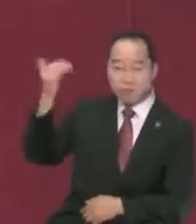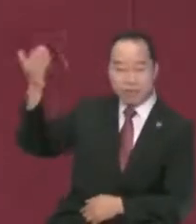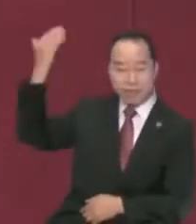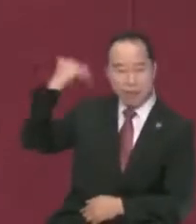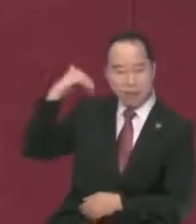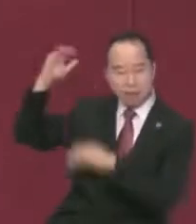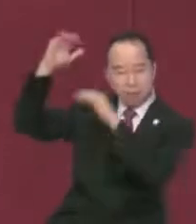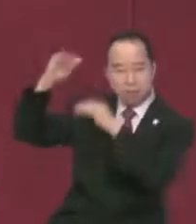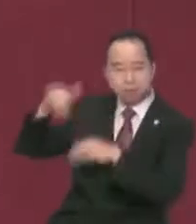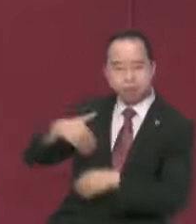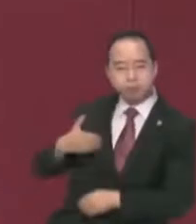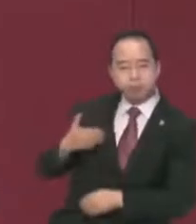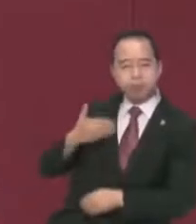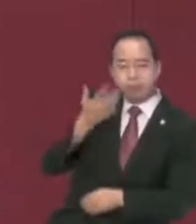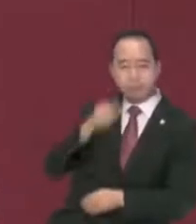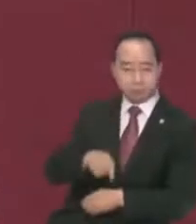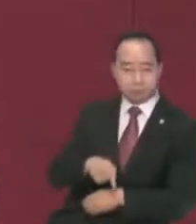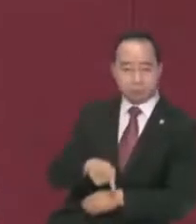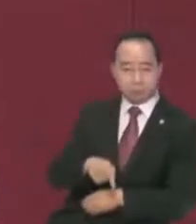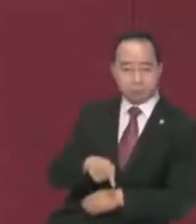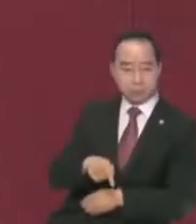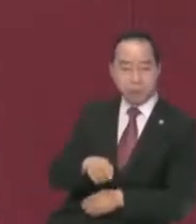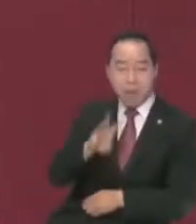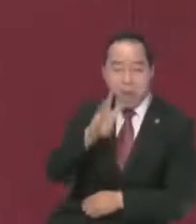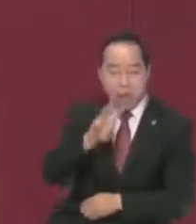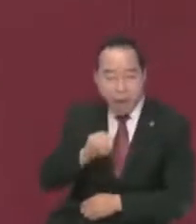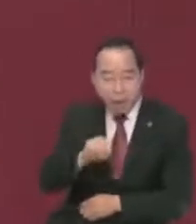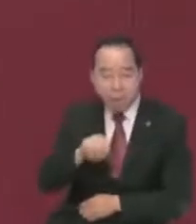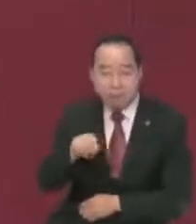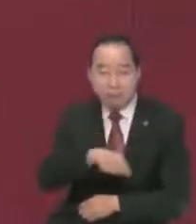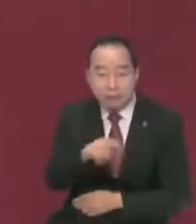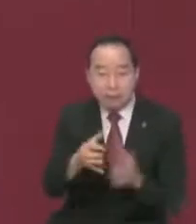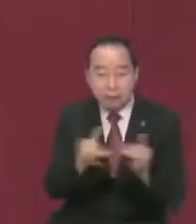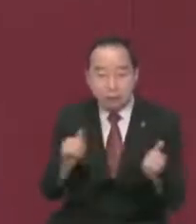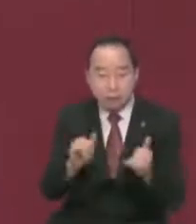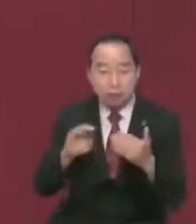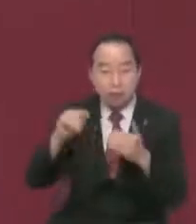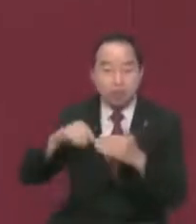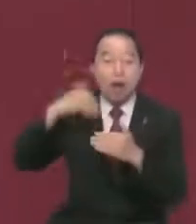그런 M세대의 미래에는 어떤 세상이 기다리고 있을까요?